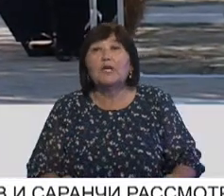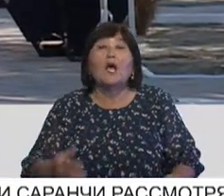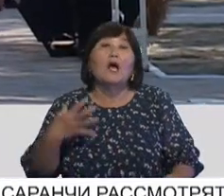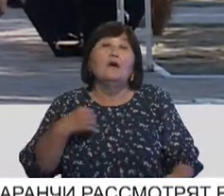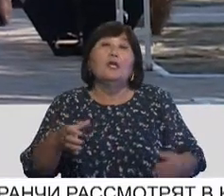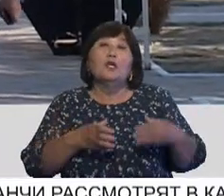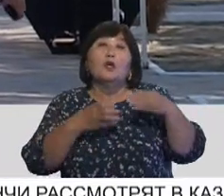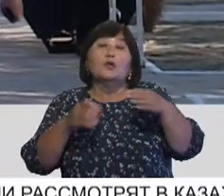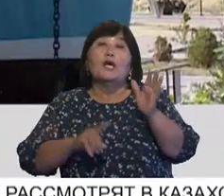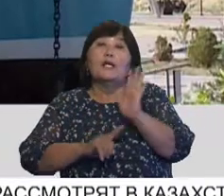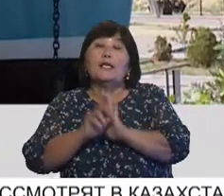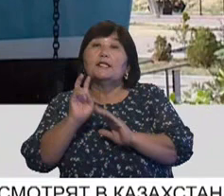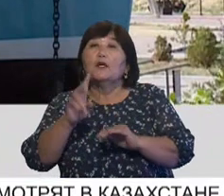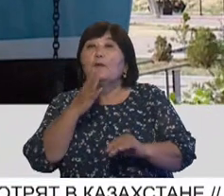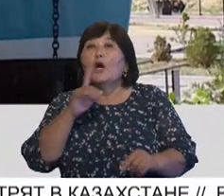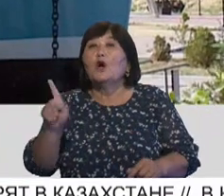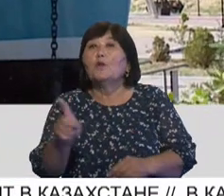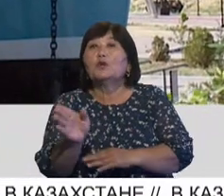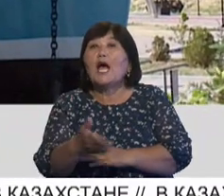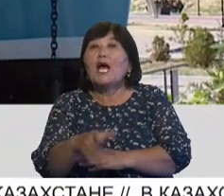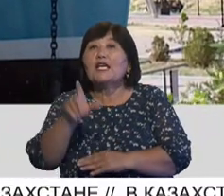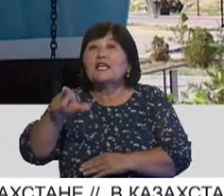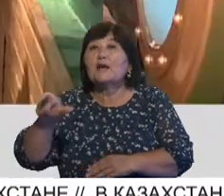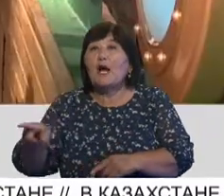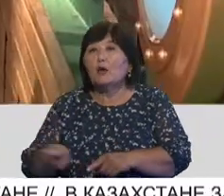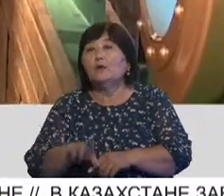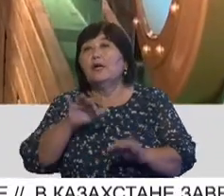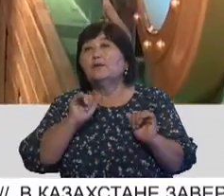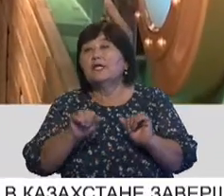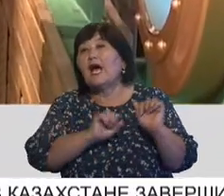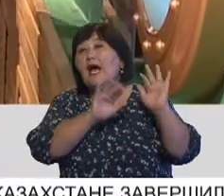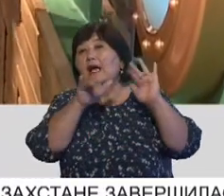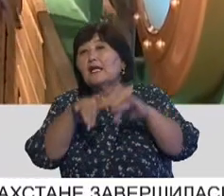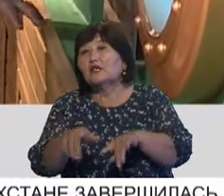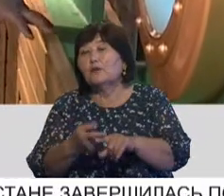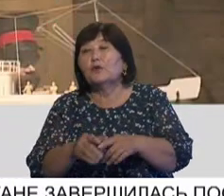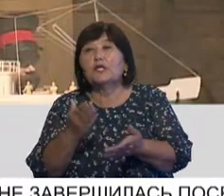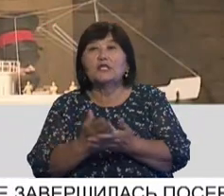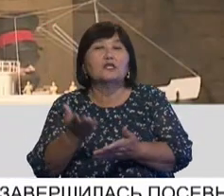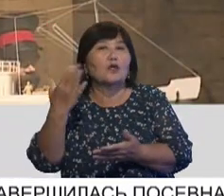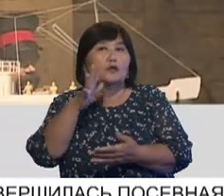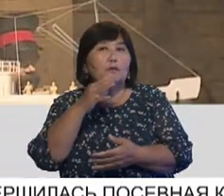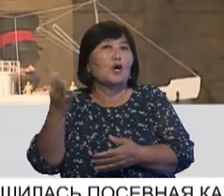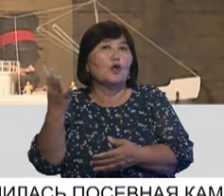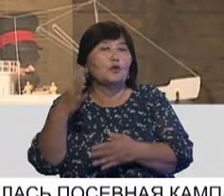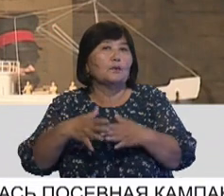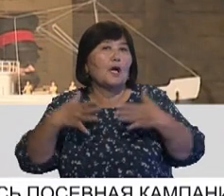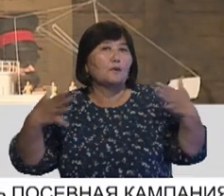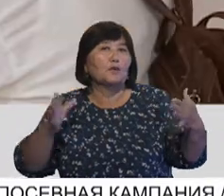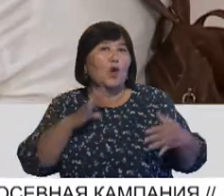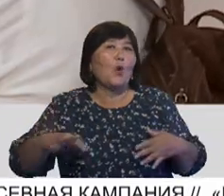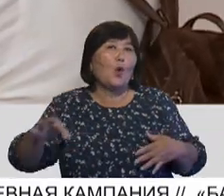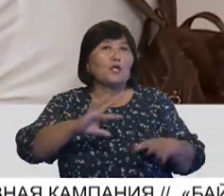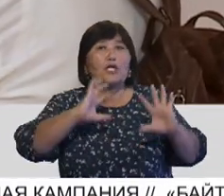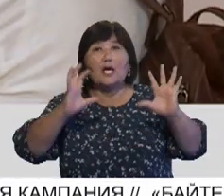Французская делегация вначале посетила музей рыбаков. Здесь собрана вся история Аральского моря, считавшегося в свое время четвертым по величине озером в